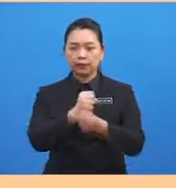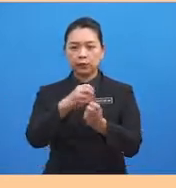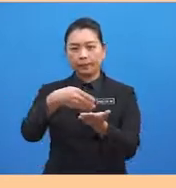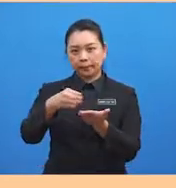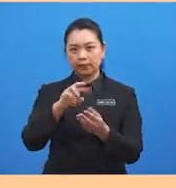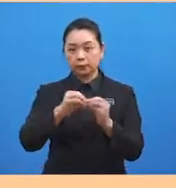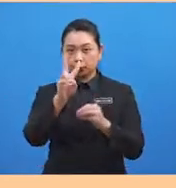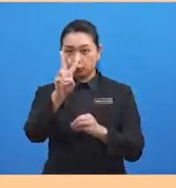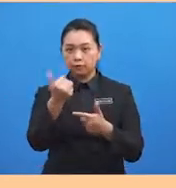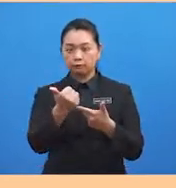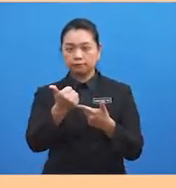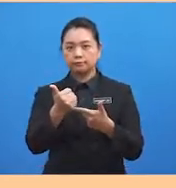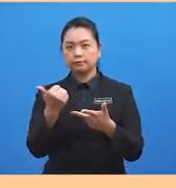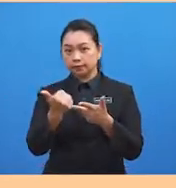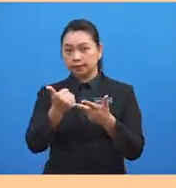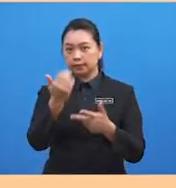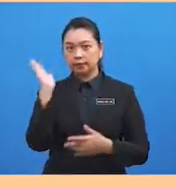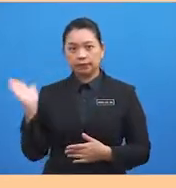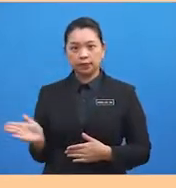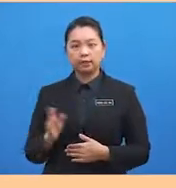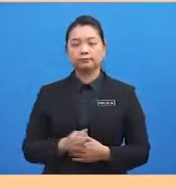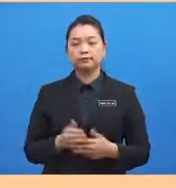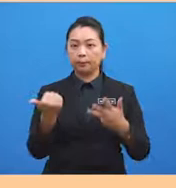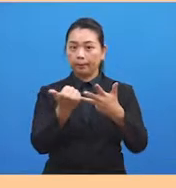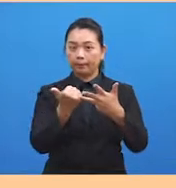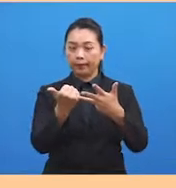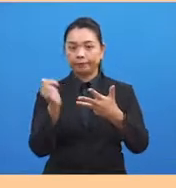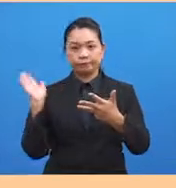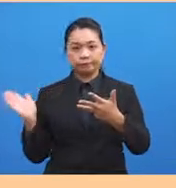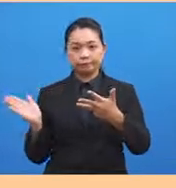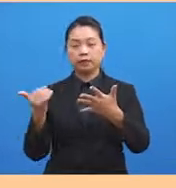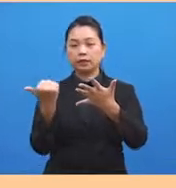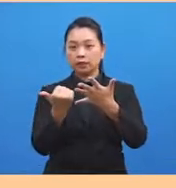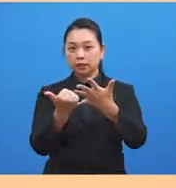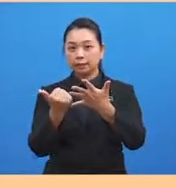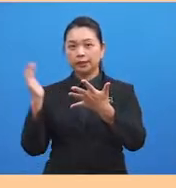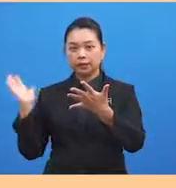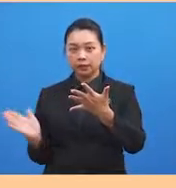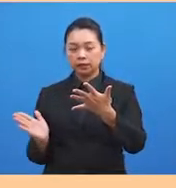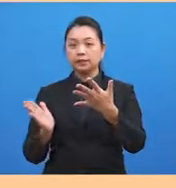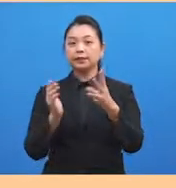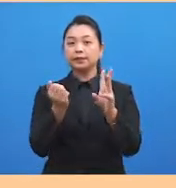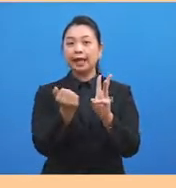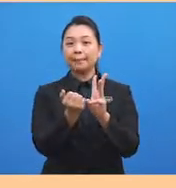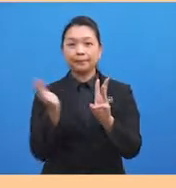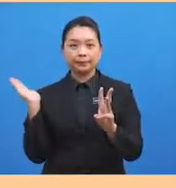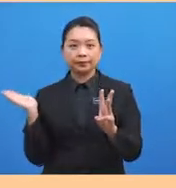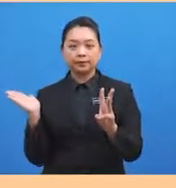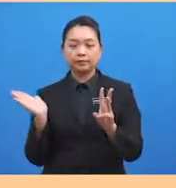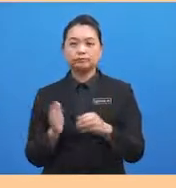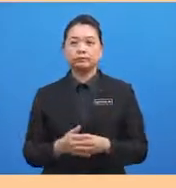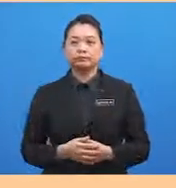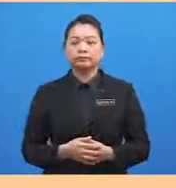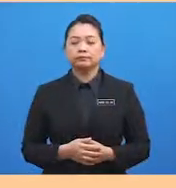beli, pajakan, share, overdraft, pinjaman